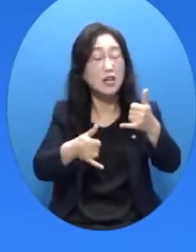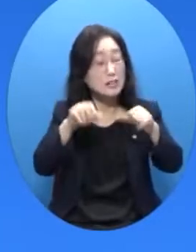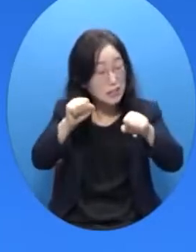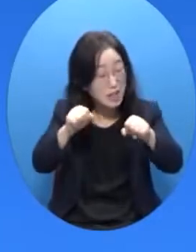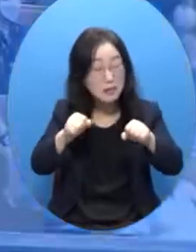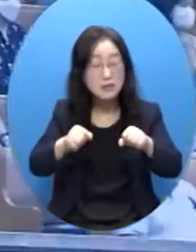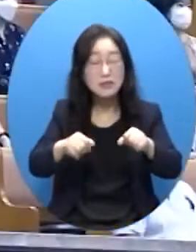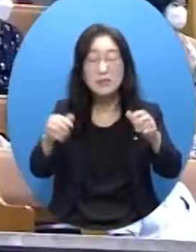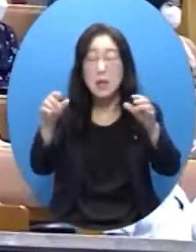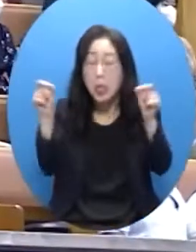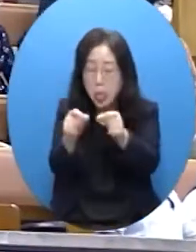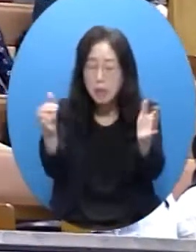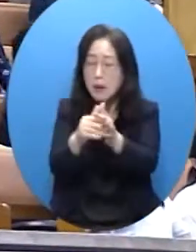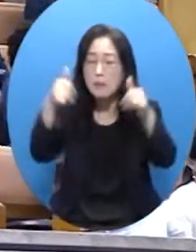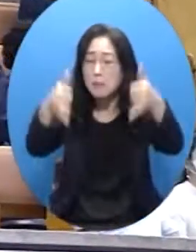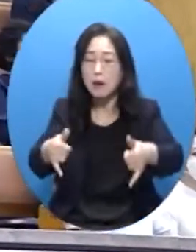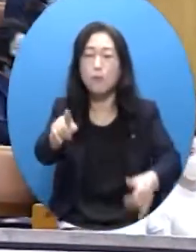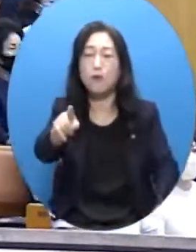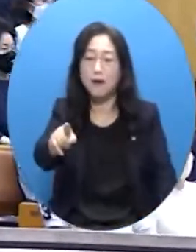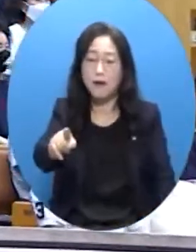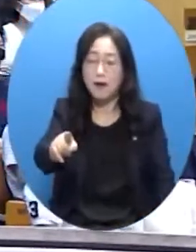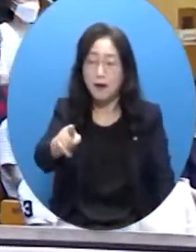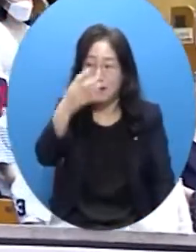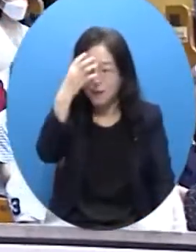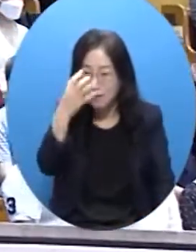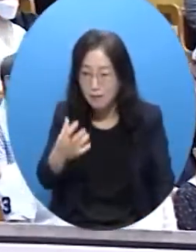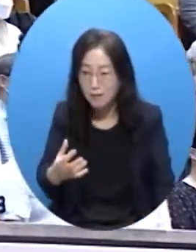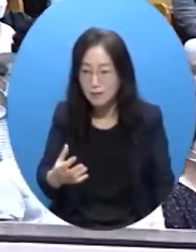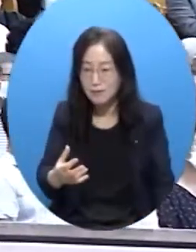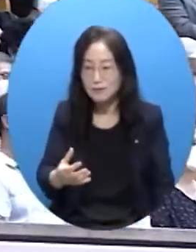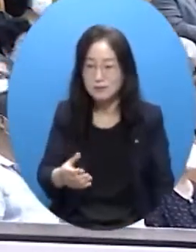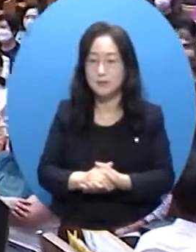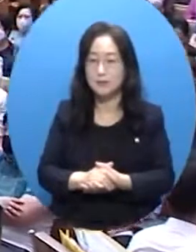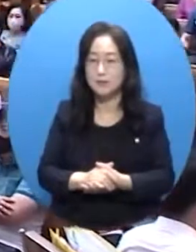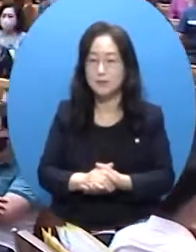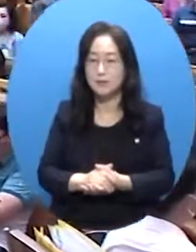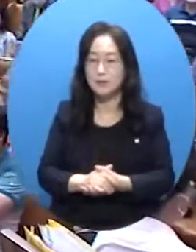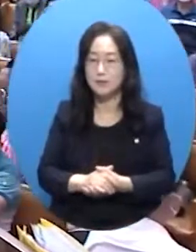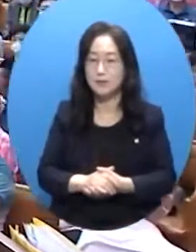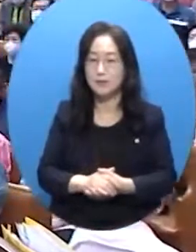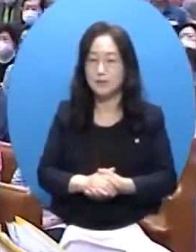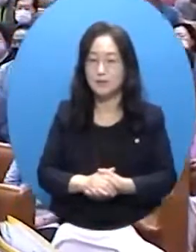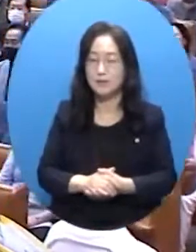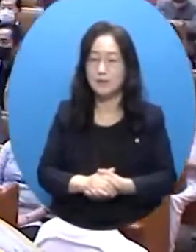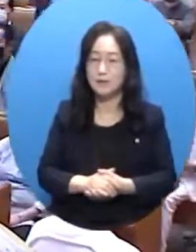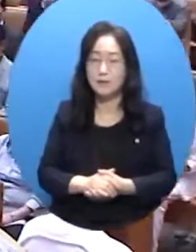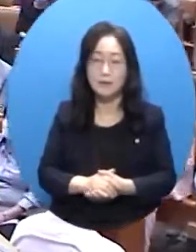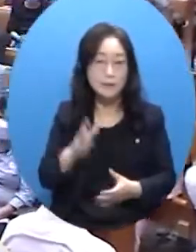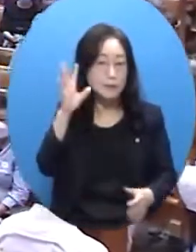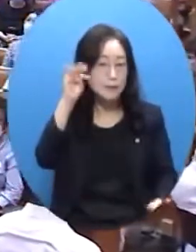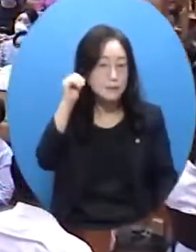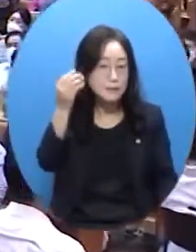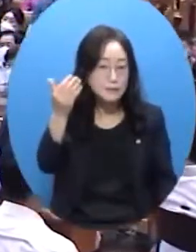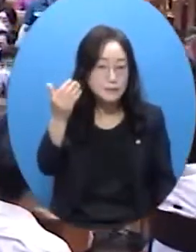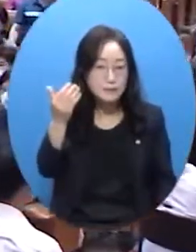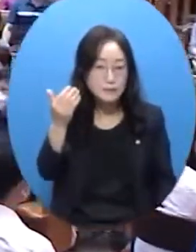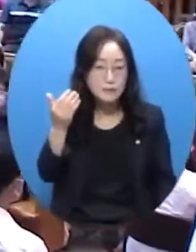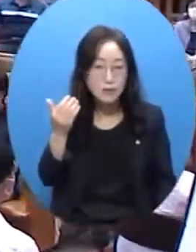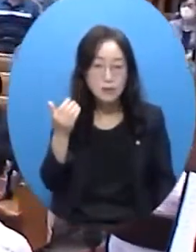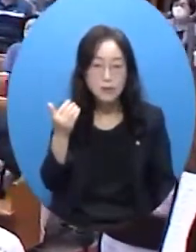마태복음 22장 35절에서 40절까지의 말씀을 다 같이 봉독하겠습니다. 그